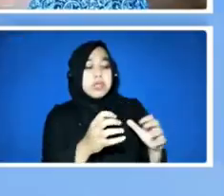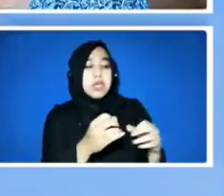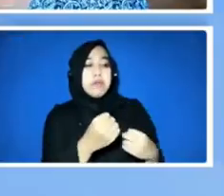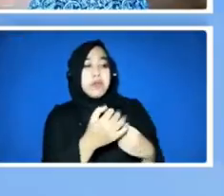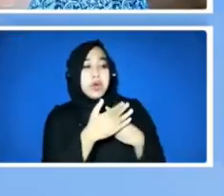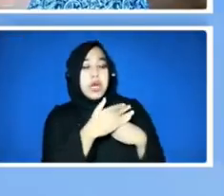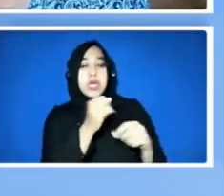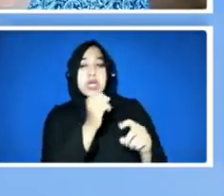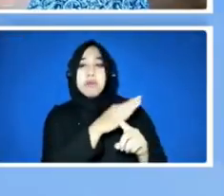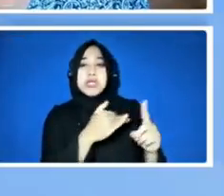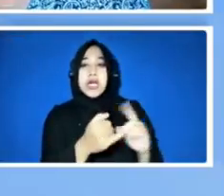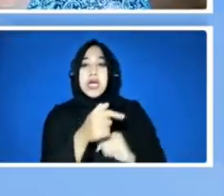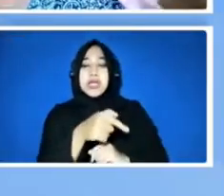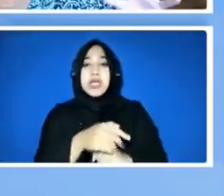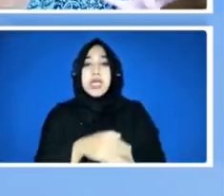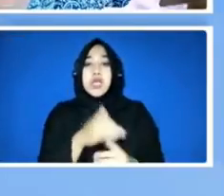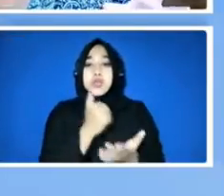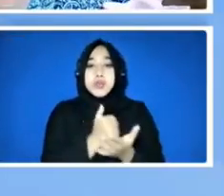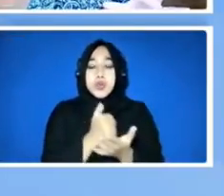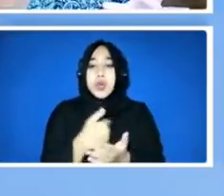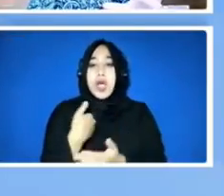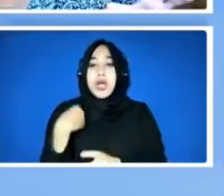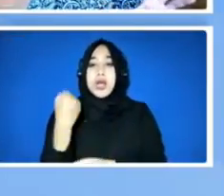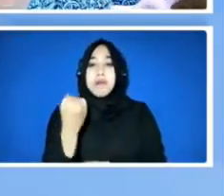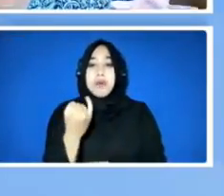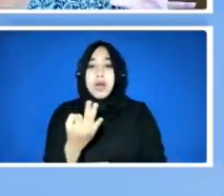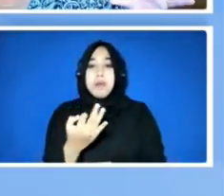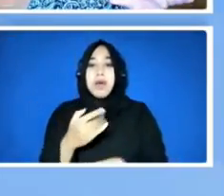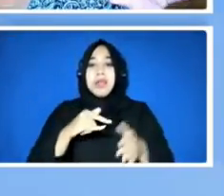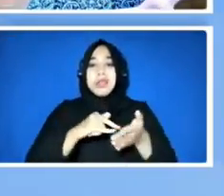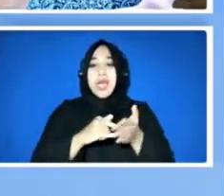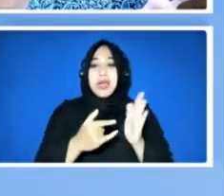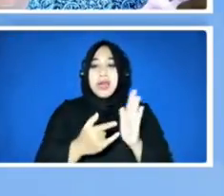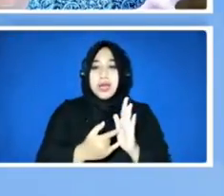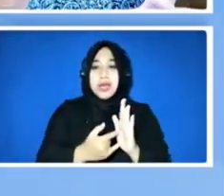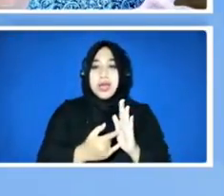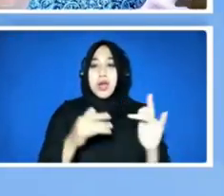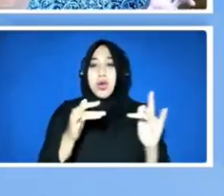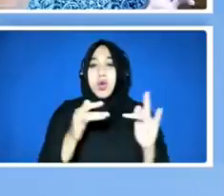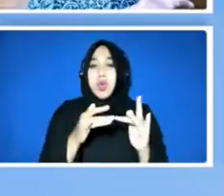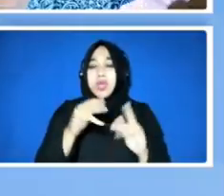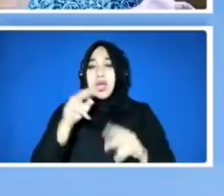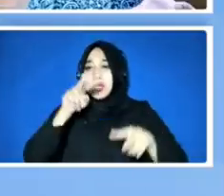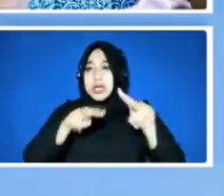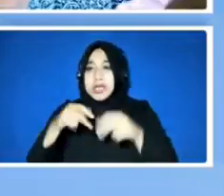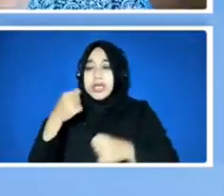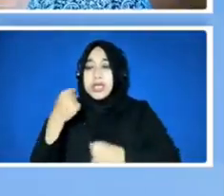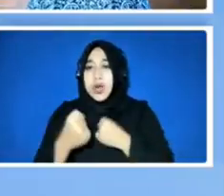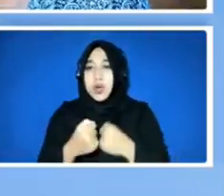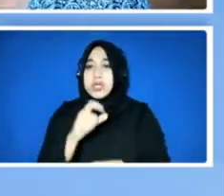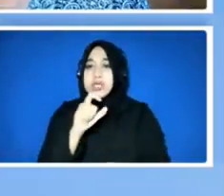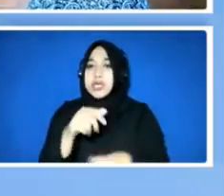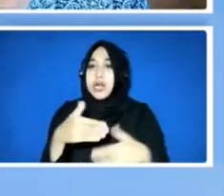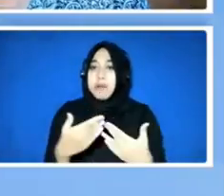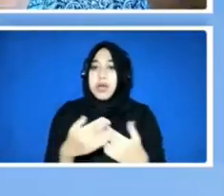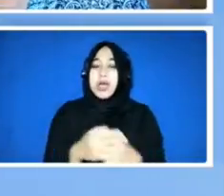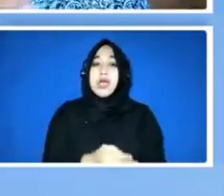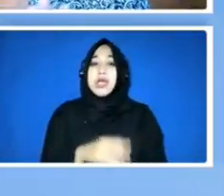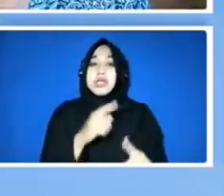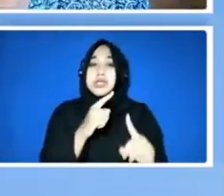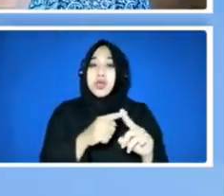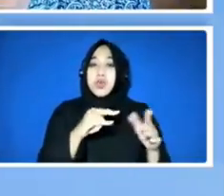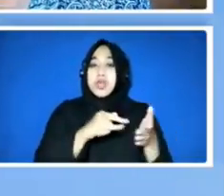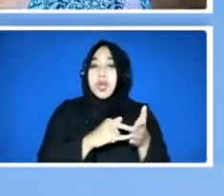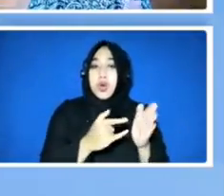di masyarakat. Nah, sebenarnya ada beberapa teknik kontak tracing yang dilakukan, salah satunya dengan menggunakan teknologi. Nanti akan